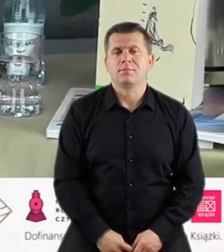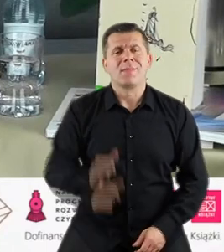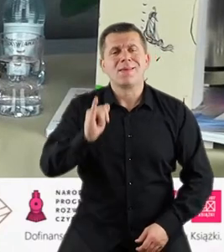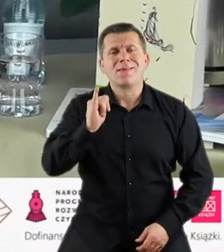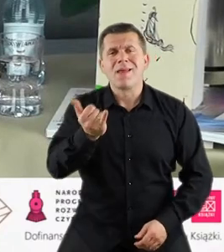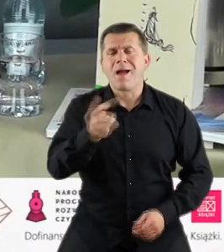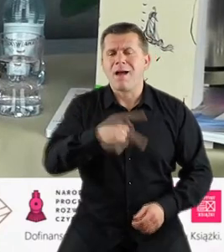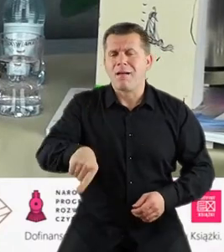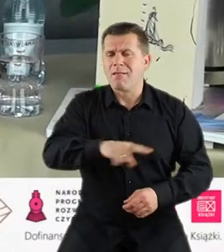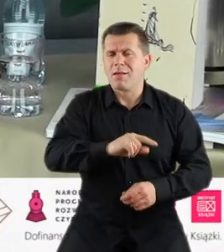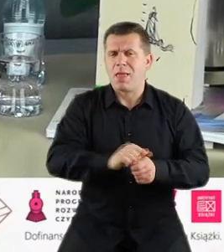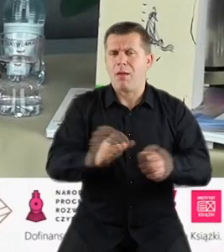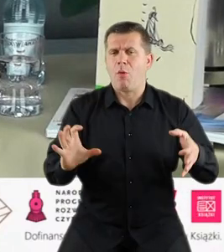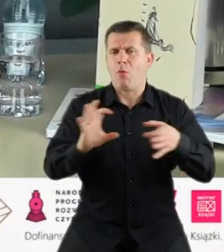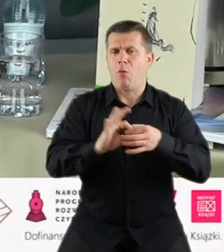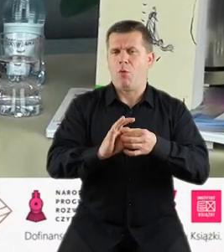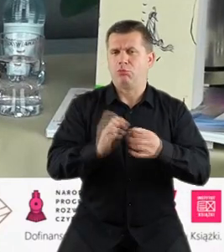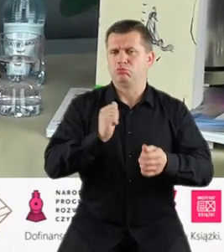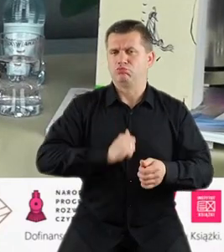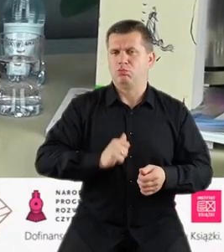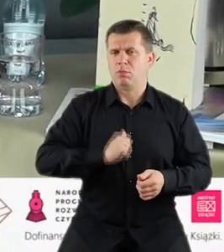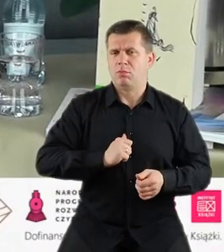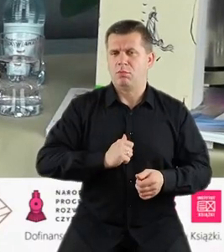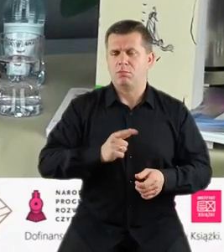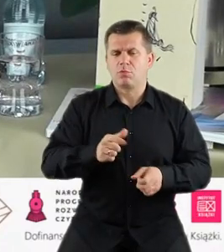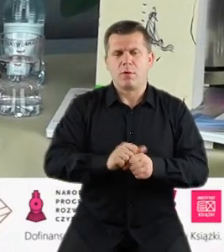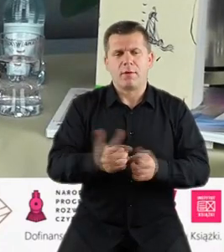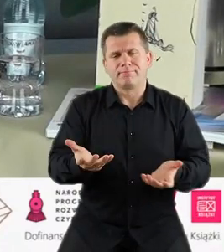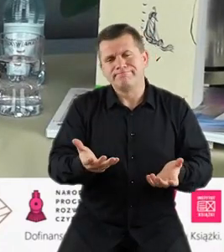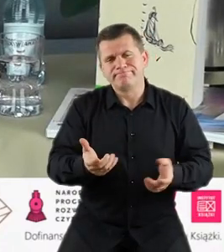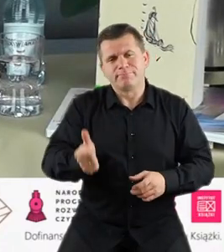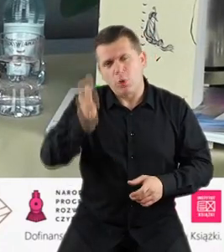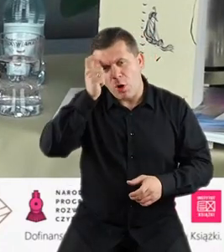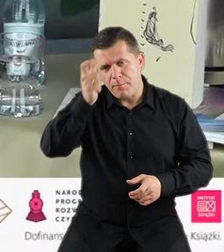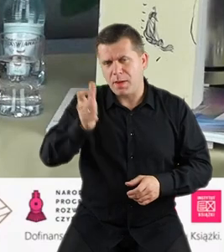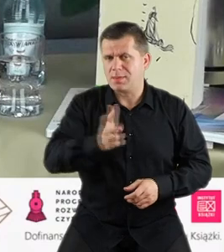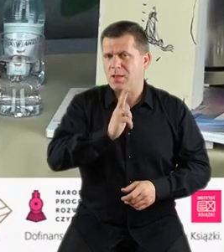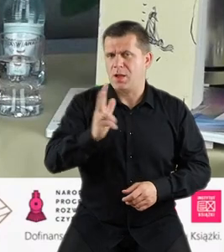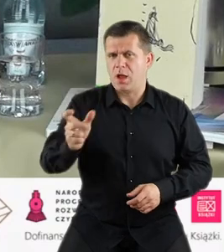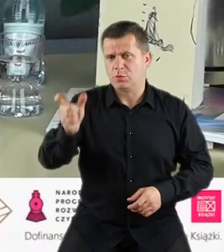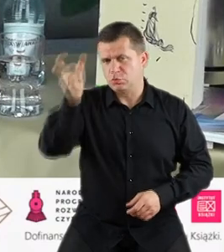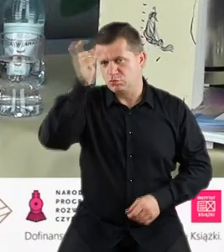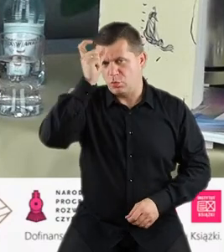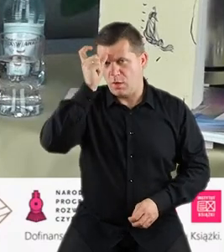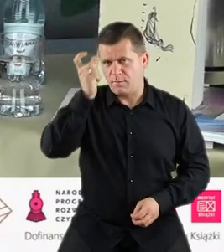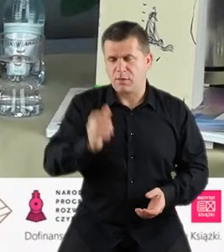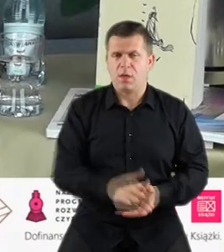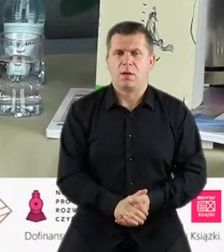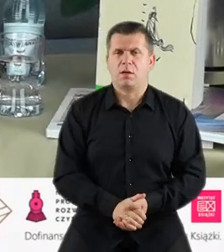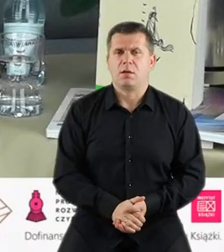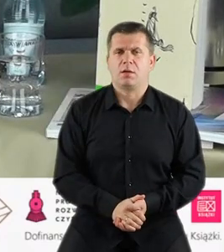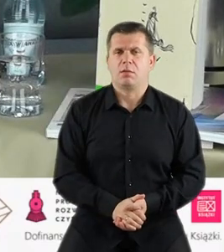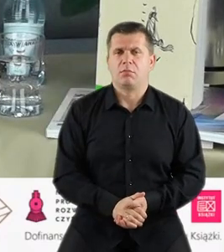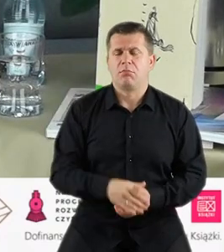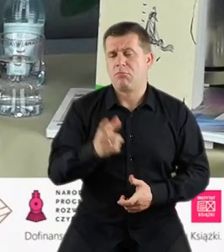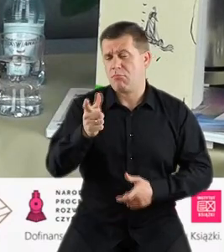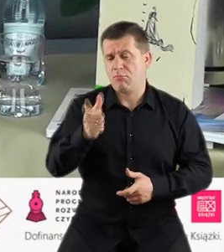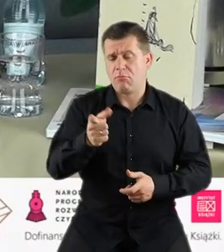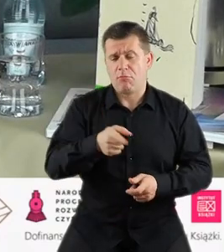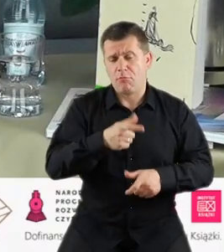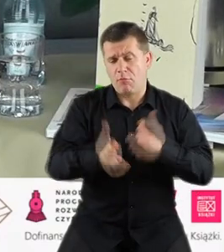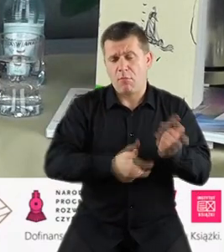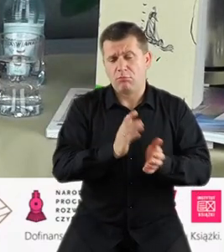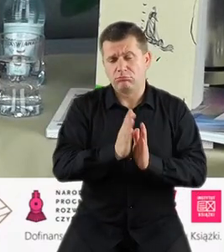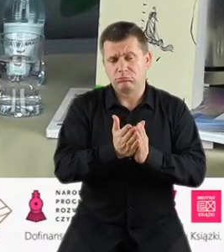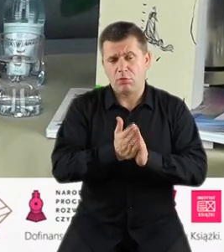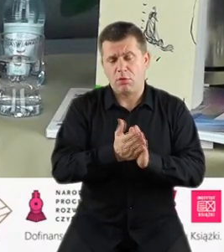ten motyw łączy się ze sobą, bo to już jest naprawdę kompetencja każdego człowieka, który po prostu sięga po tę